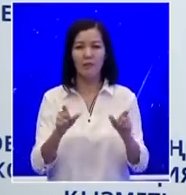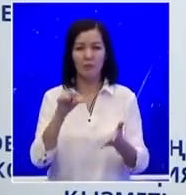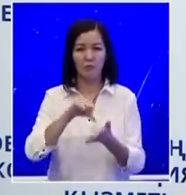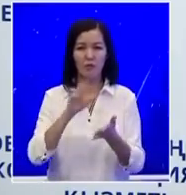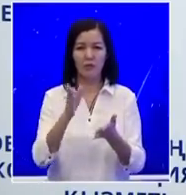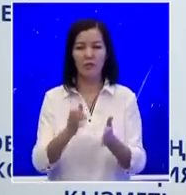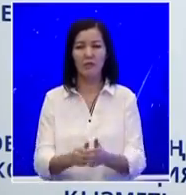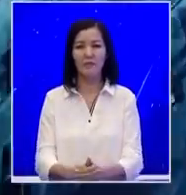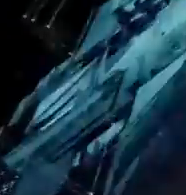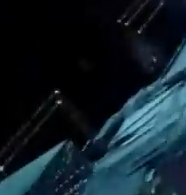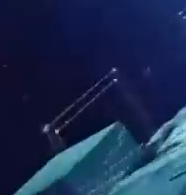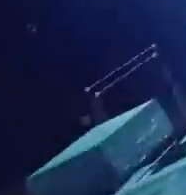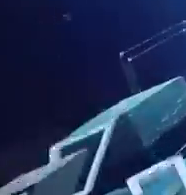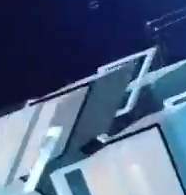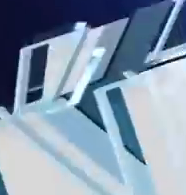орналастырады.